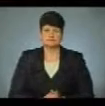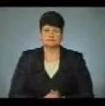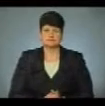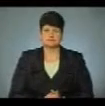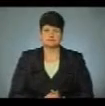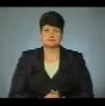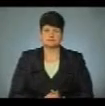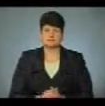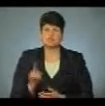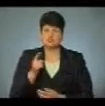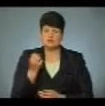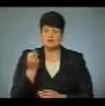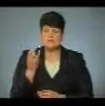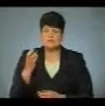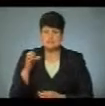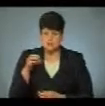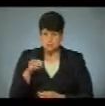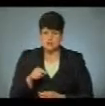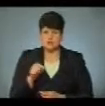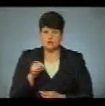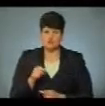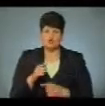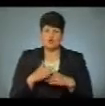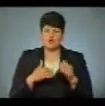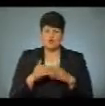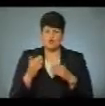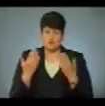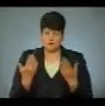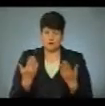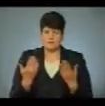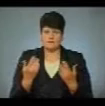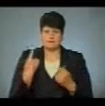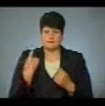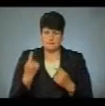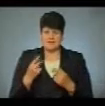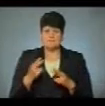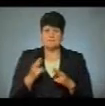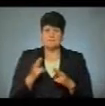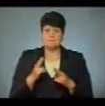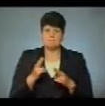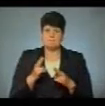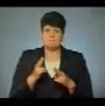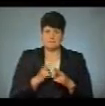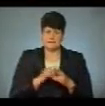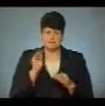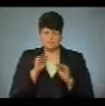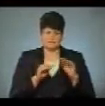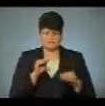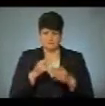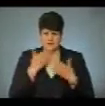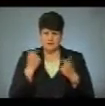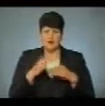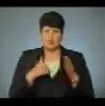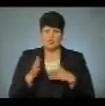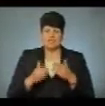Чому 13 століттям? Тому що руки, по-перше, безінвентарні, руки складені на